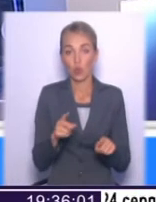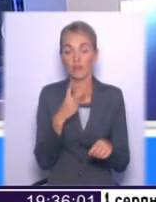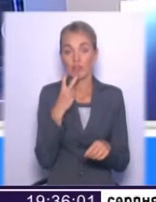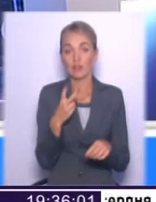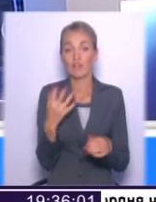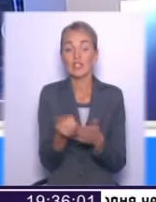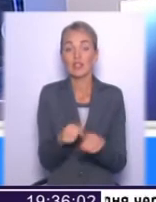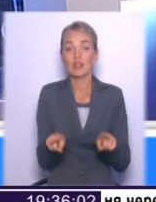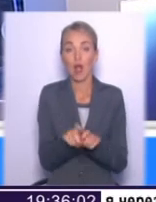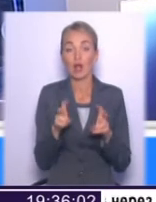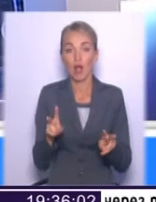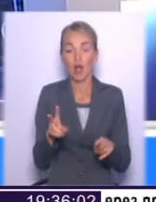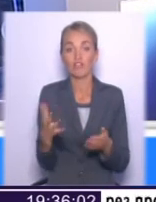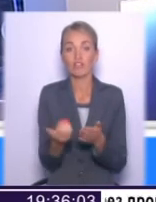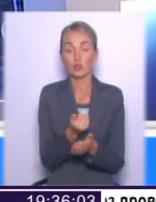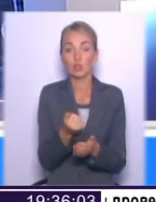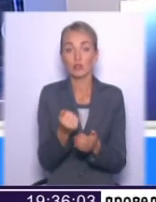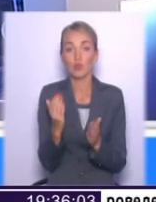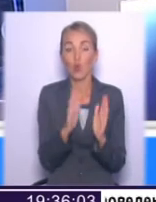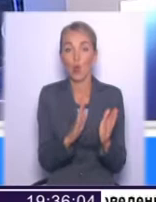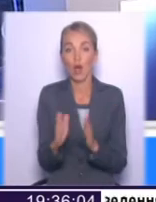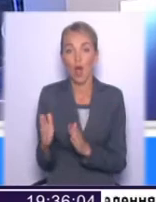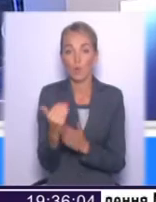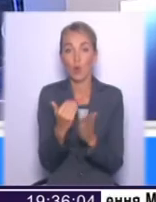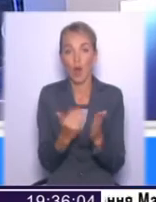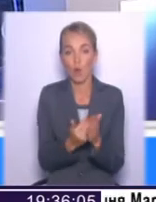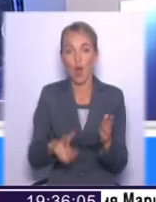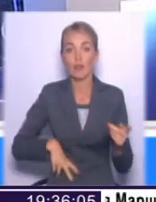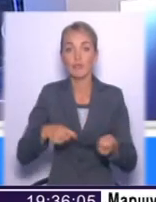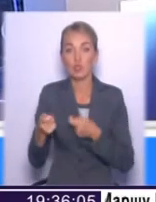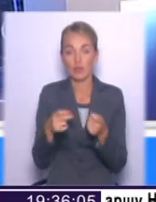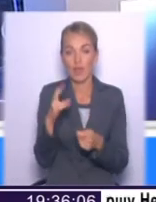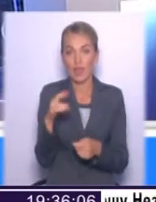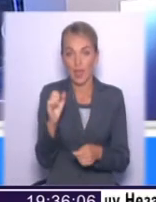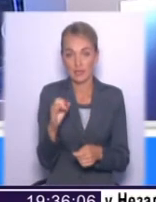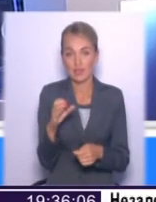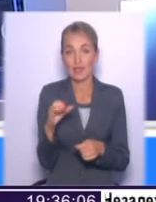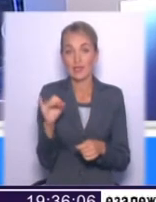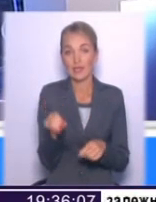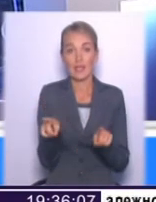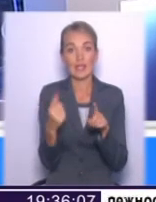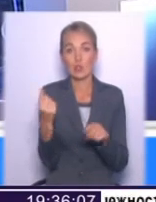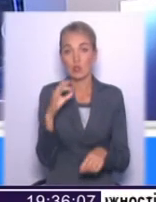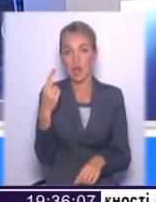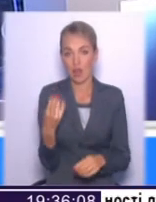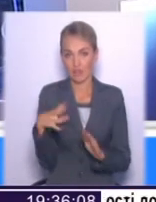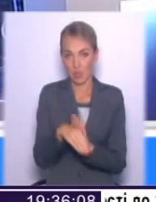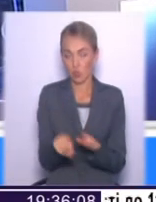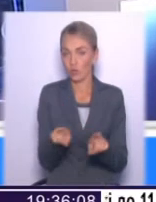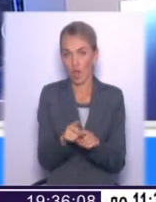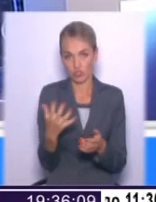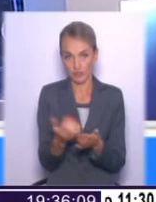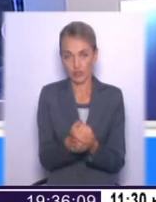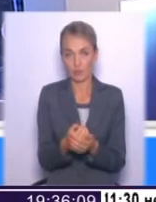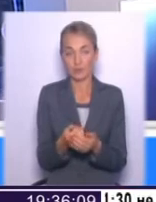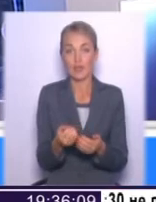с программой администрирования НДС и с программой по единому социальному внеску. У вас так же выйдет. Наймите